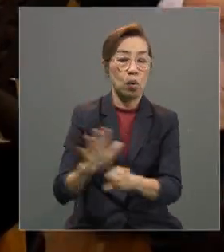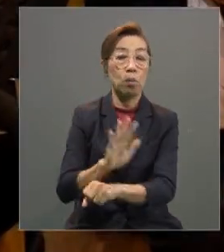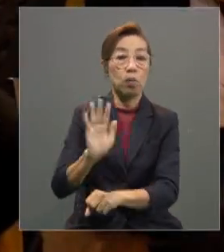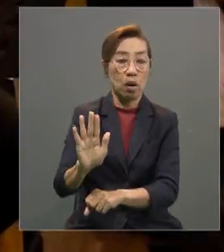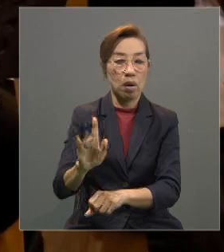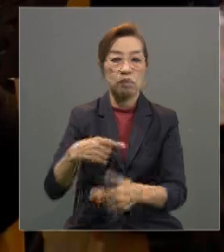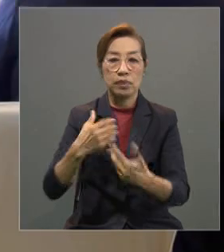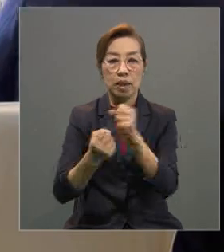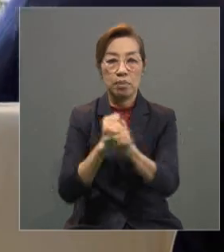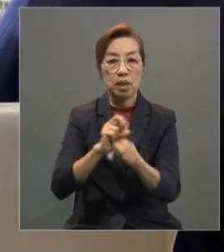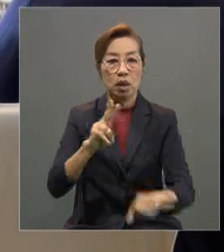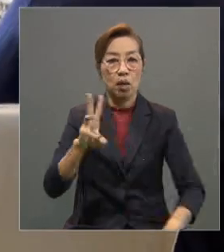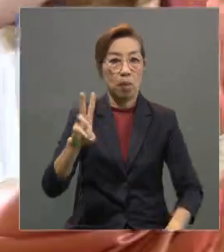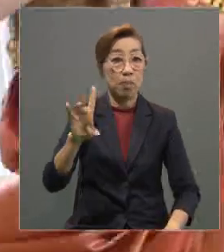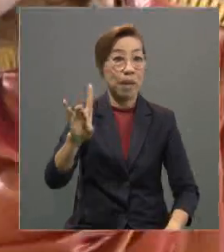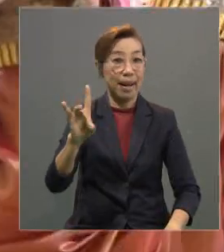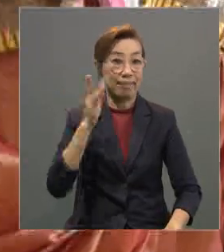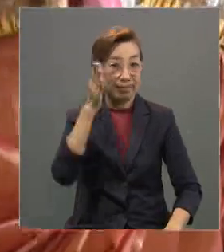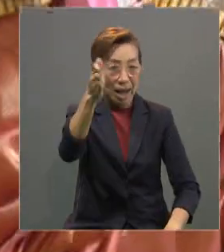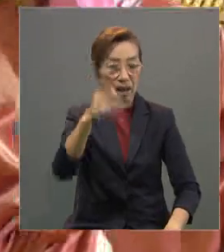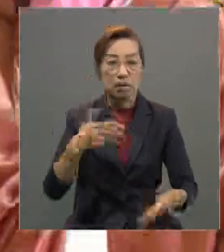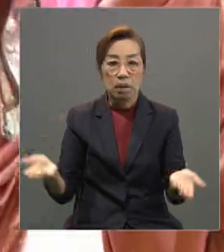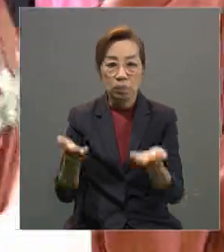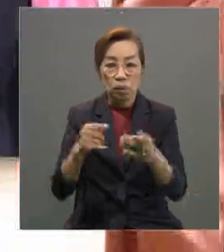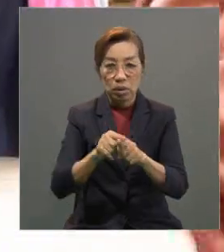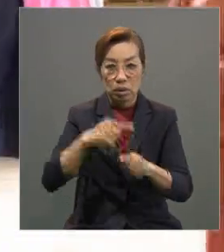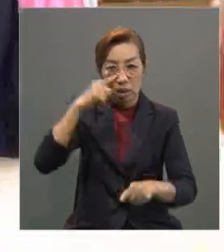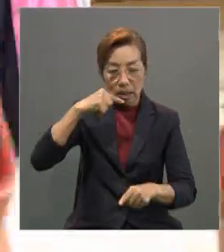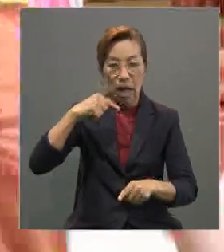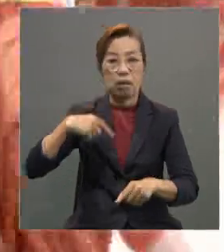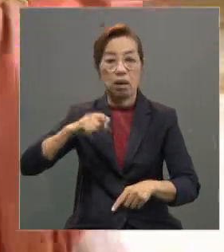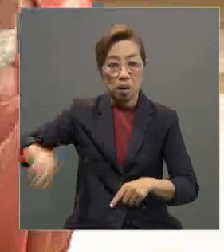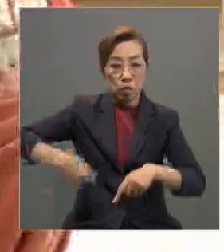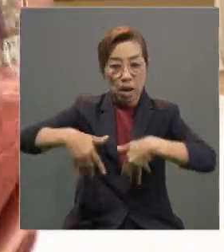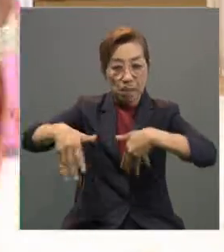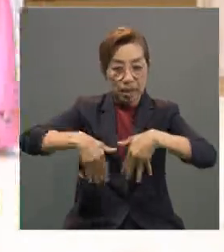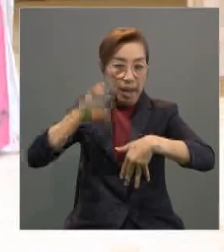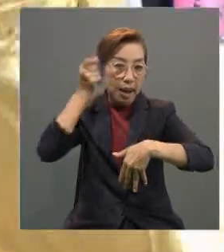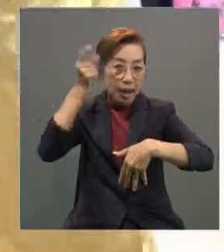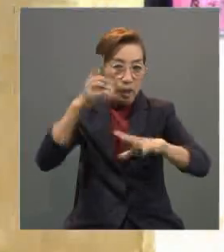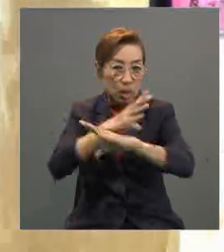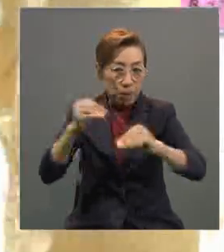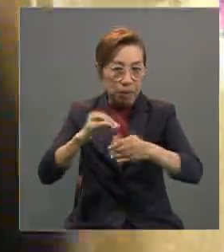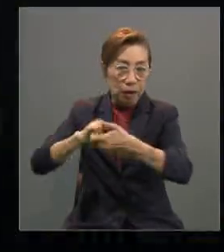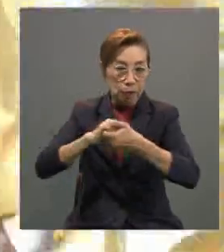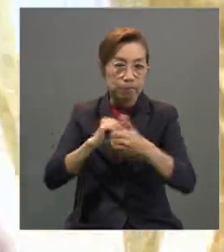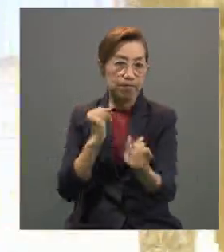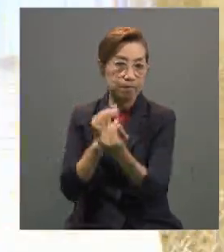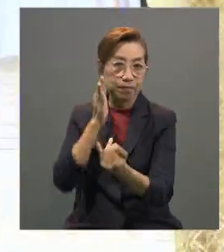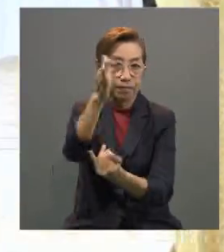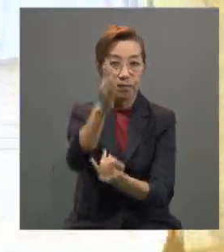ทูตในปี2568เน้นส่งเสริมความเข้าใจระหว่างประชาชนและกระชับความร่วมมือกันอย่างใกล้ชิด